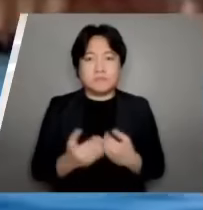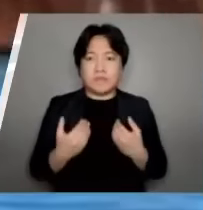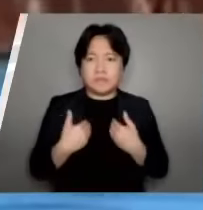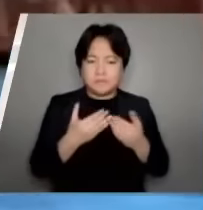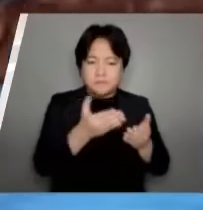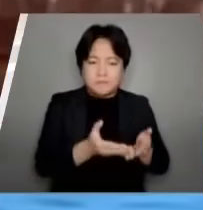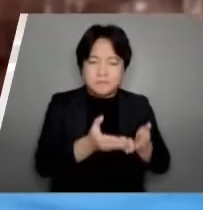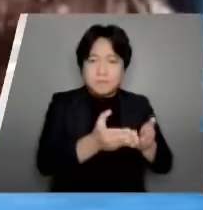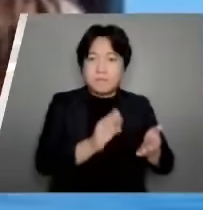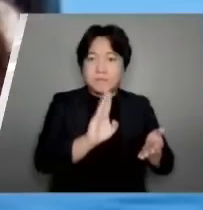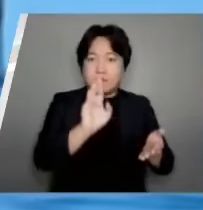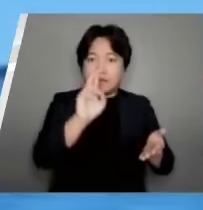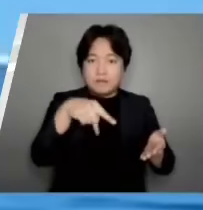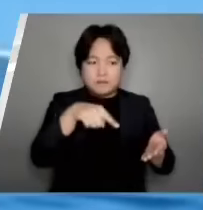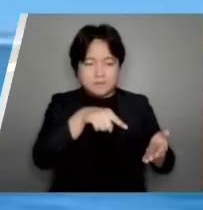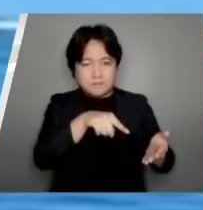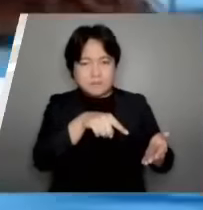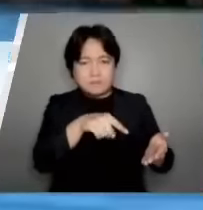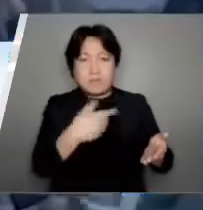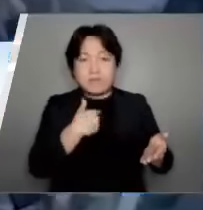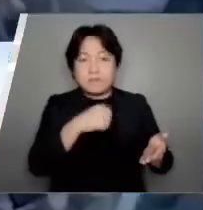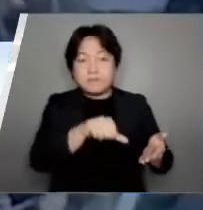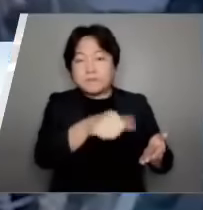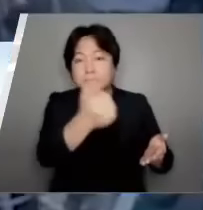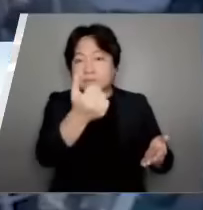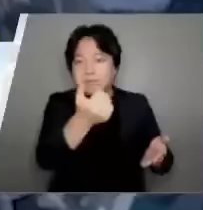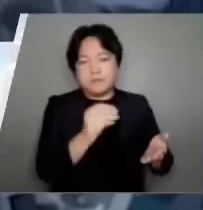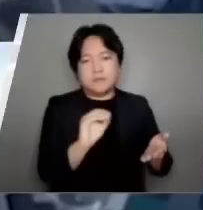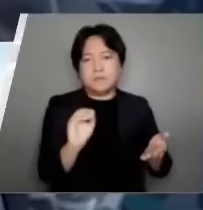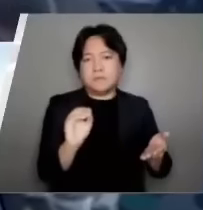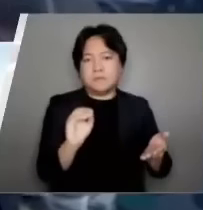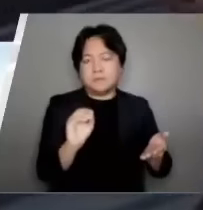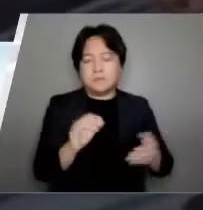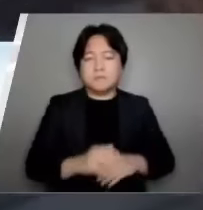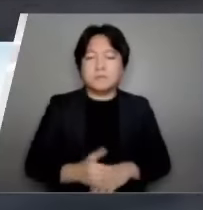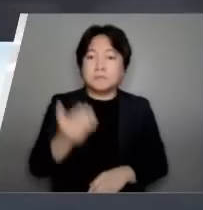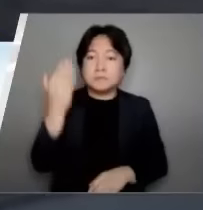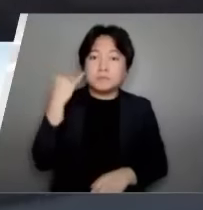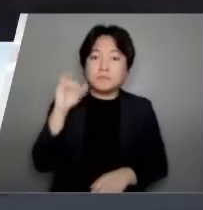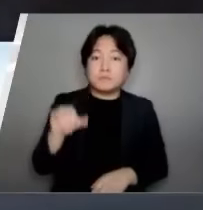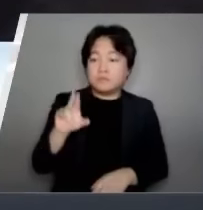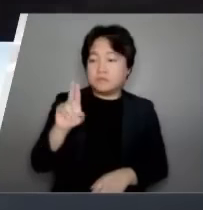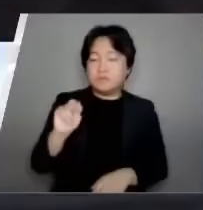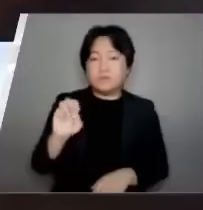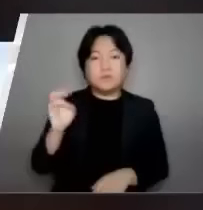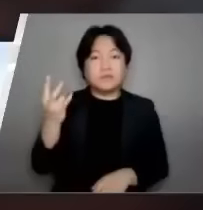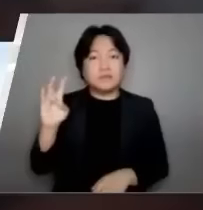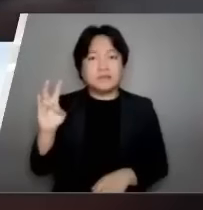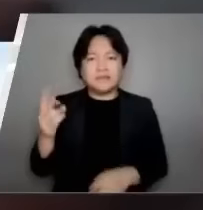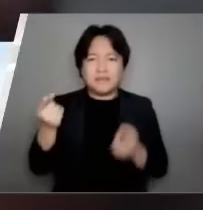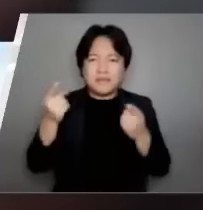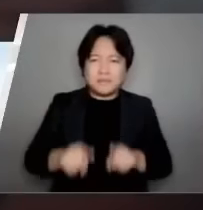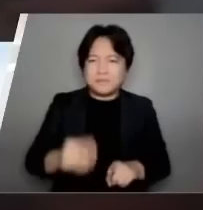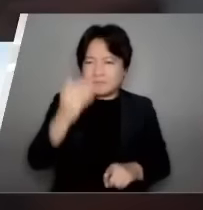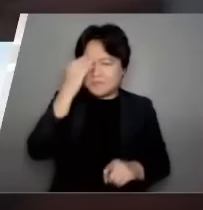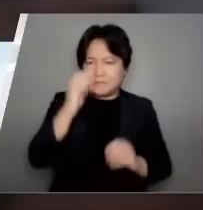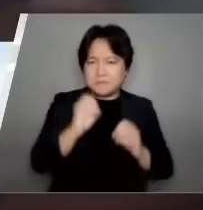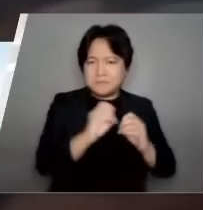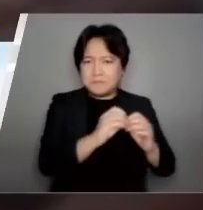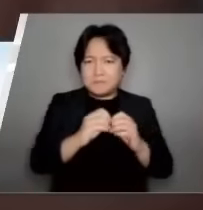bagong rotation and reprovisioning o RORI mission. Mula noong June 17, kung kailan nauwi sa pagkasugat ng isang sundalong Pilipino